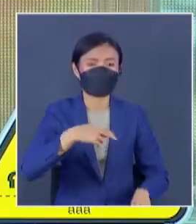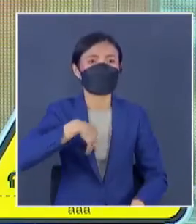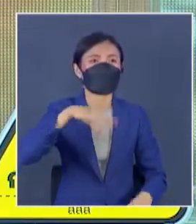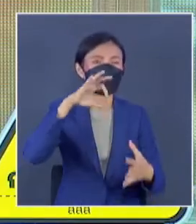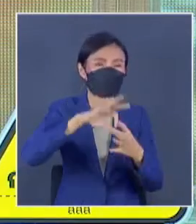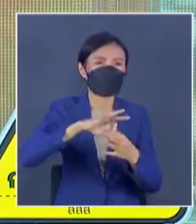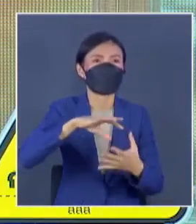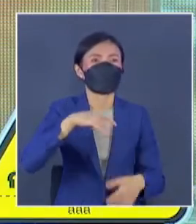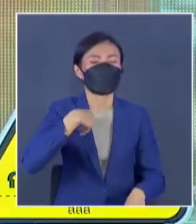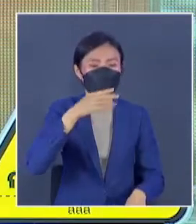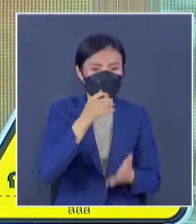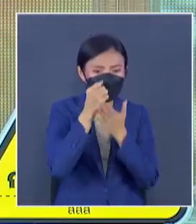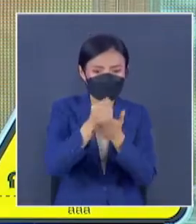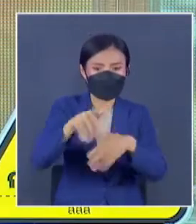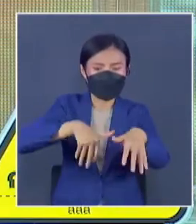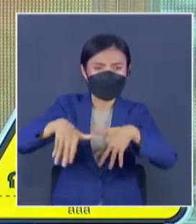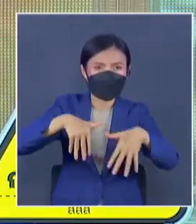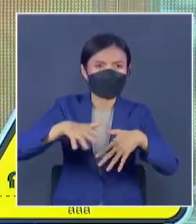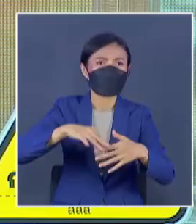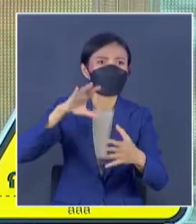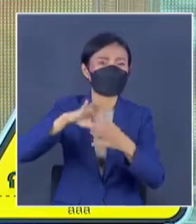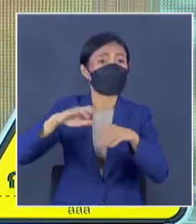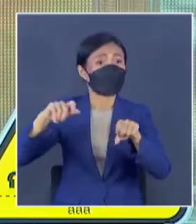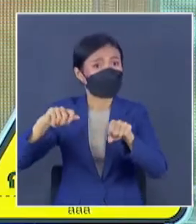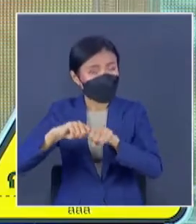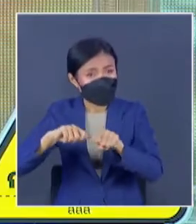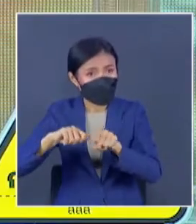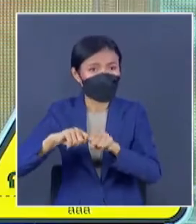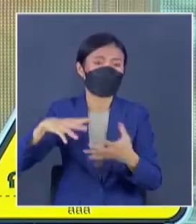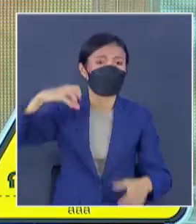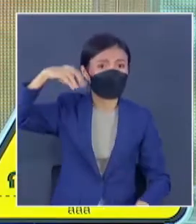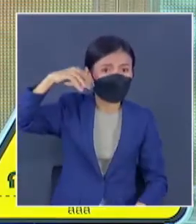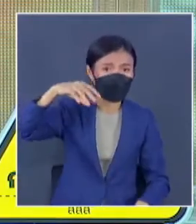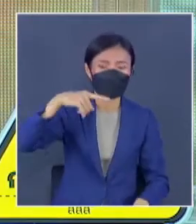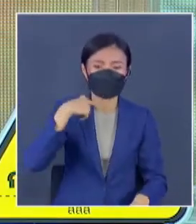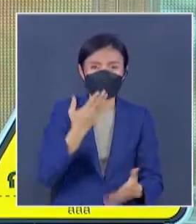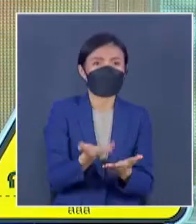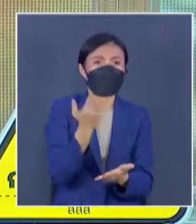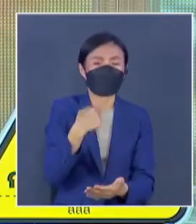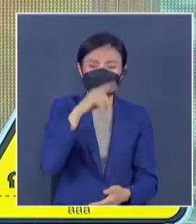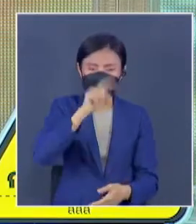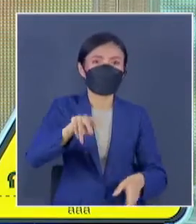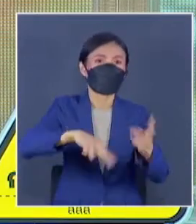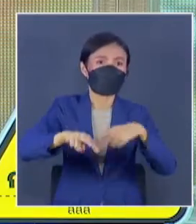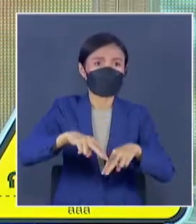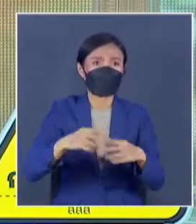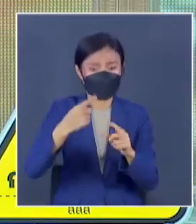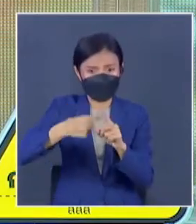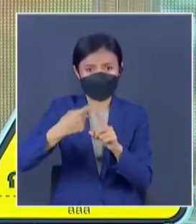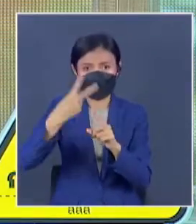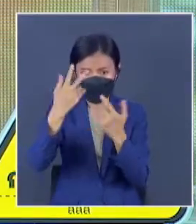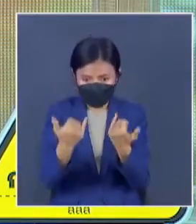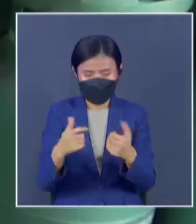ค่ะหลังจากพบว่ามีแนวโน้มปรับตัวสูงขึ้นโดยเฉพาะราคาก๊าซหุงต้มนะคะที่คาดว่าจะปรับขึ้นในช่วงเดือนกุมภ